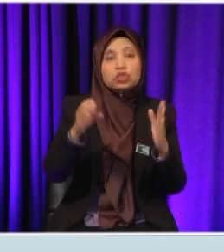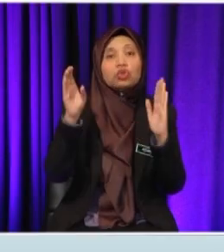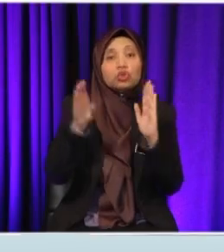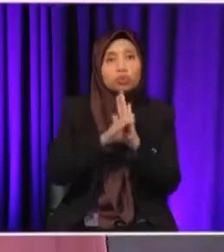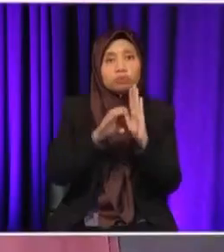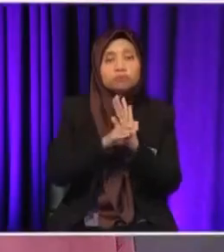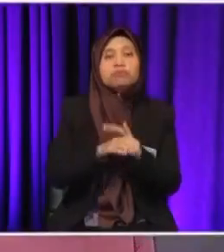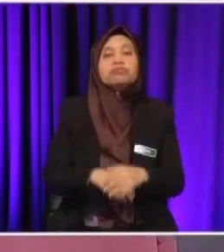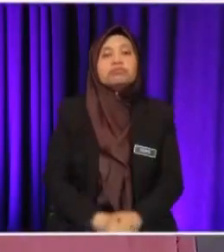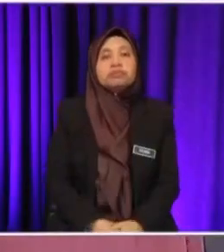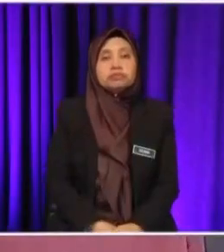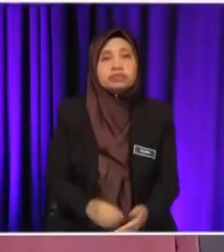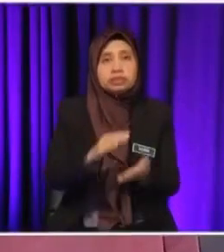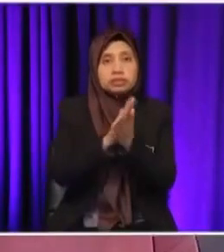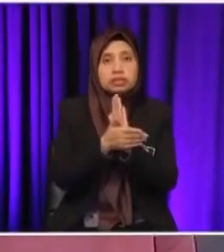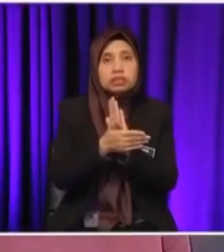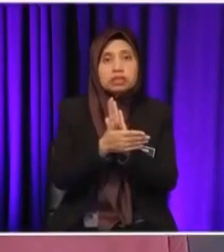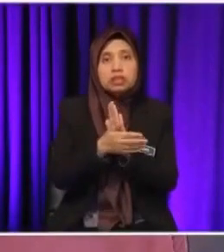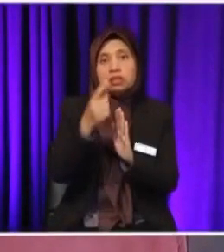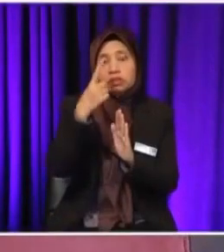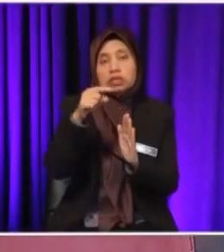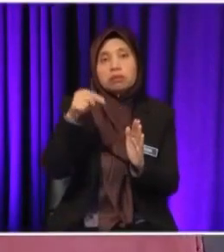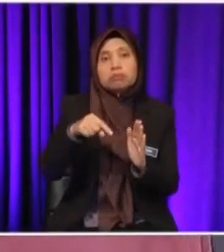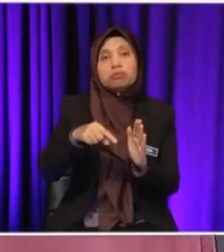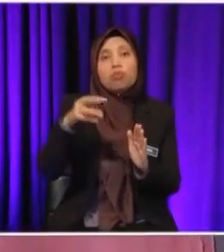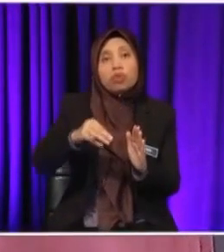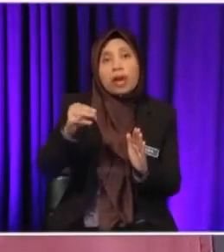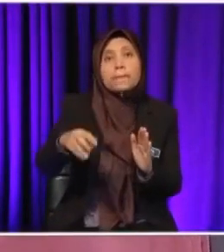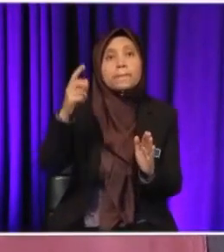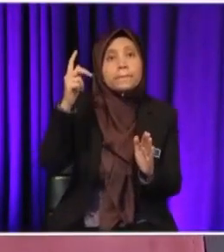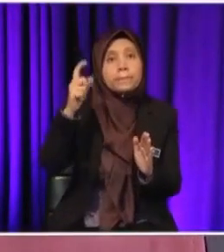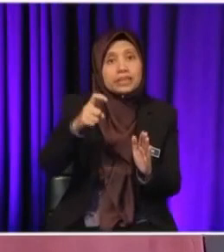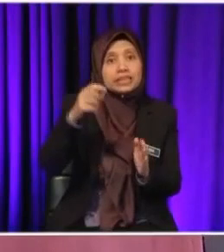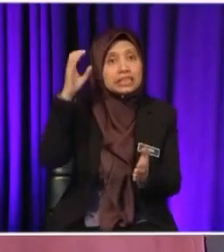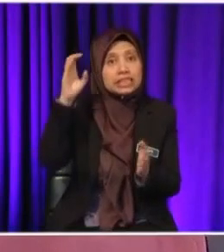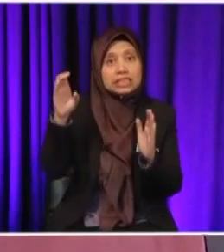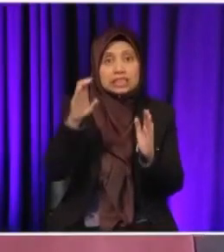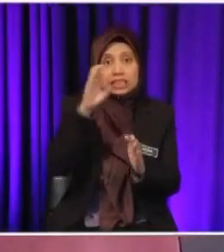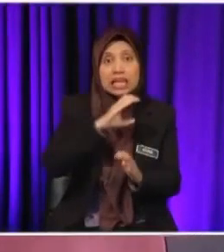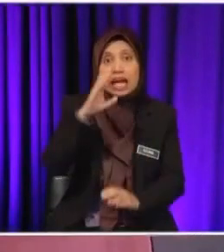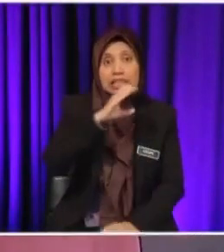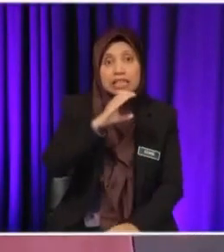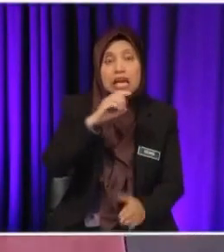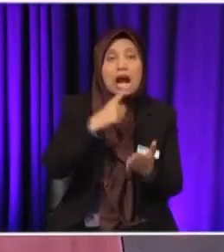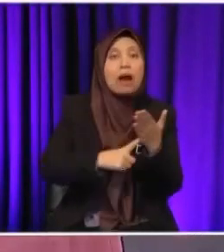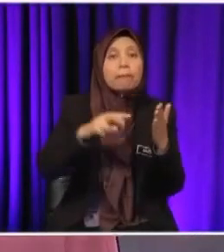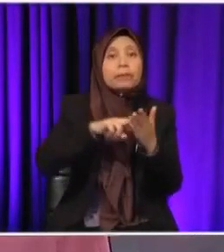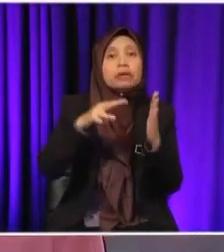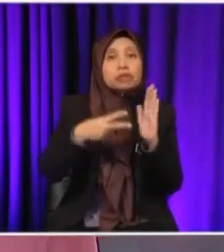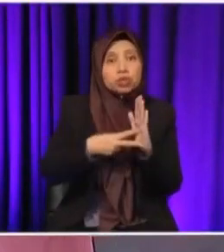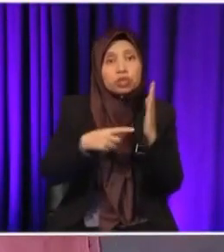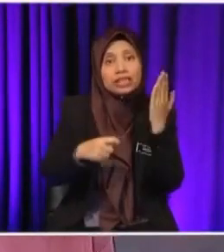yang dikeluarkan. Jadi ya, untuk di sini murid kena cari. Yang diminta adalah apa maksud teknik